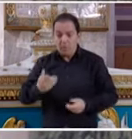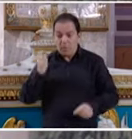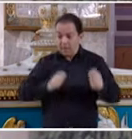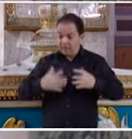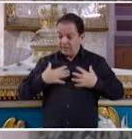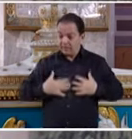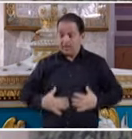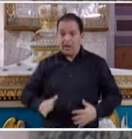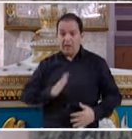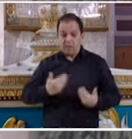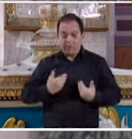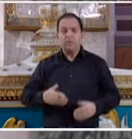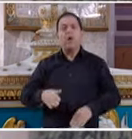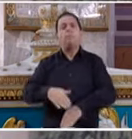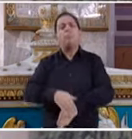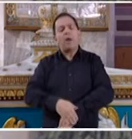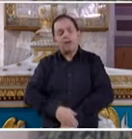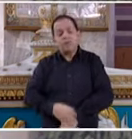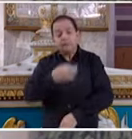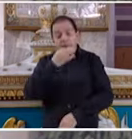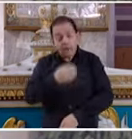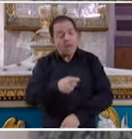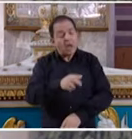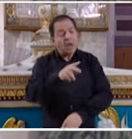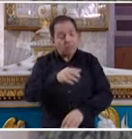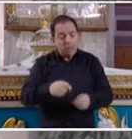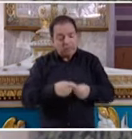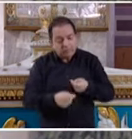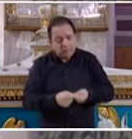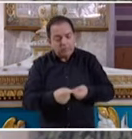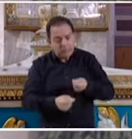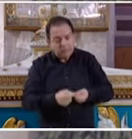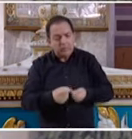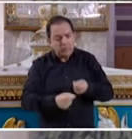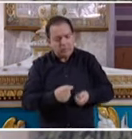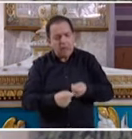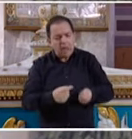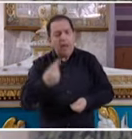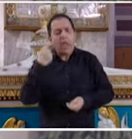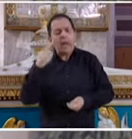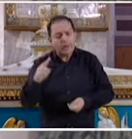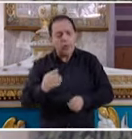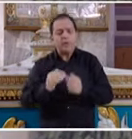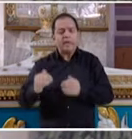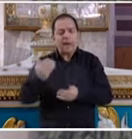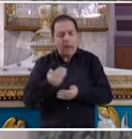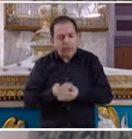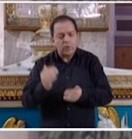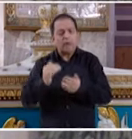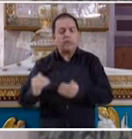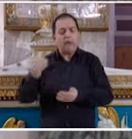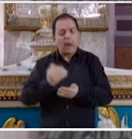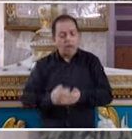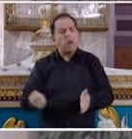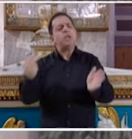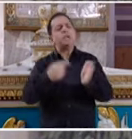Αλλά και ο Άγιος Παΐσιος έλεγε, εάν αδελφέ μου κάνεις ένα κομποσκήνι 100 κόμπους και λες Κύριε ελέησον, ένα